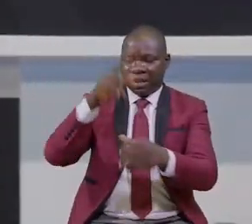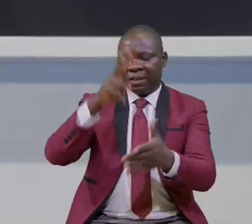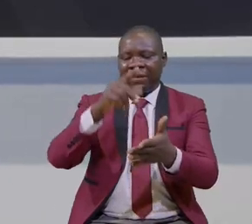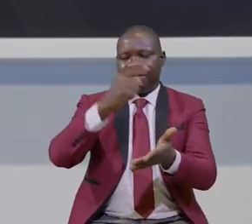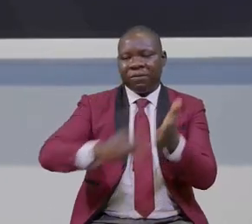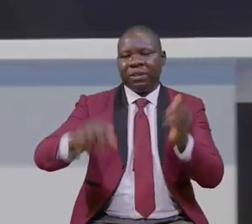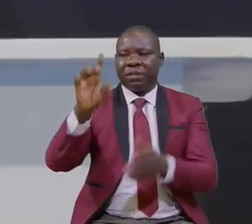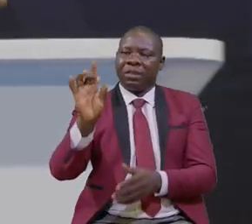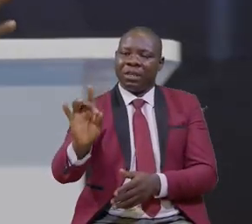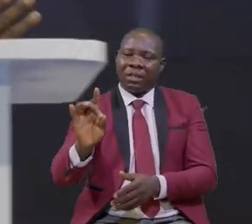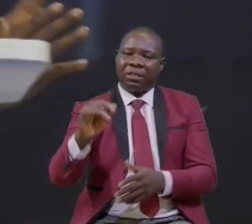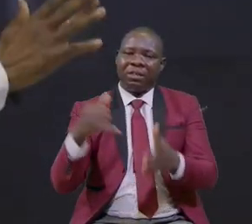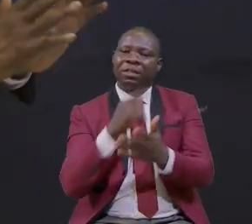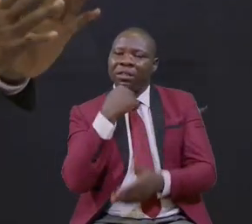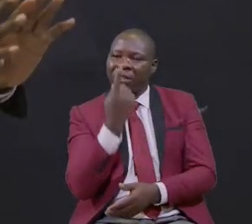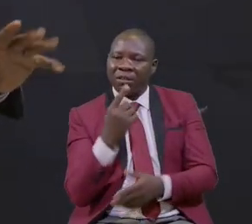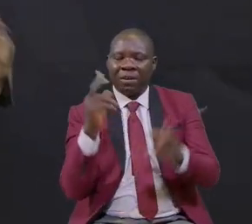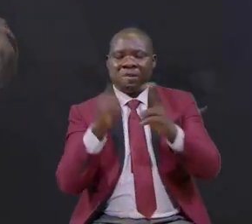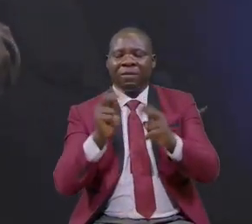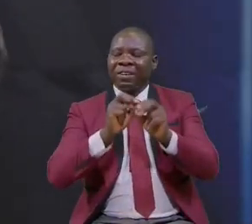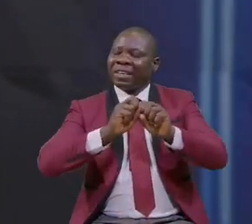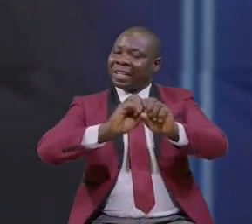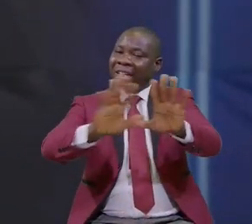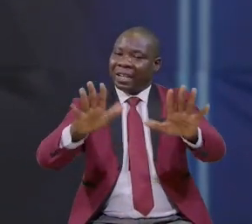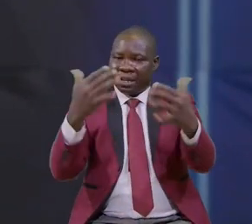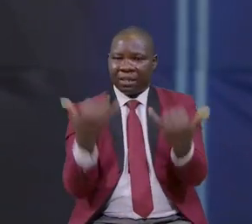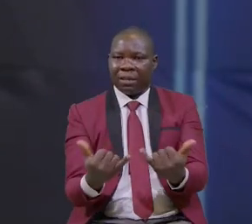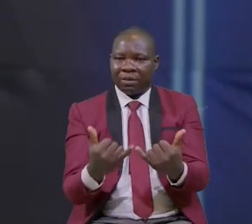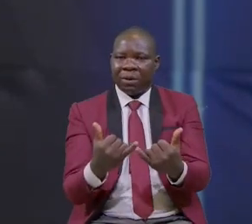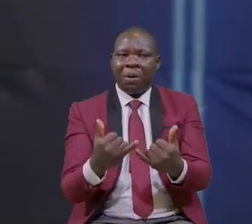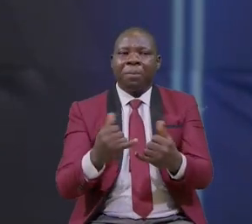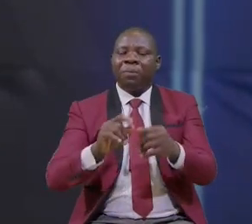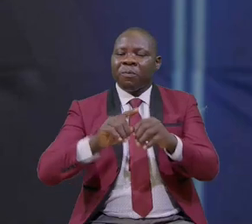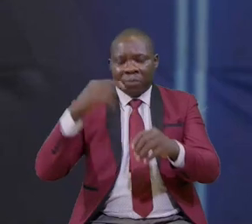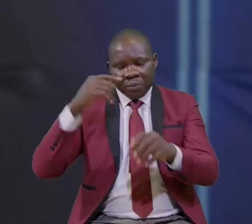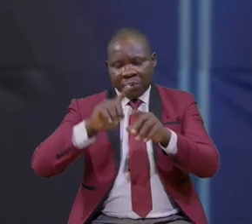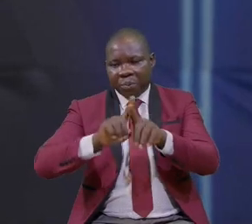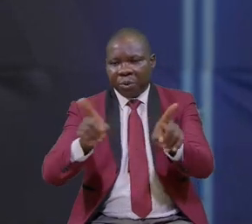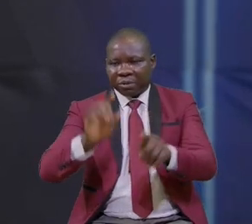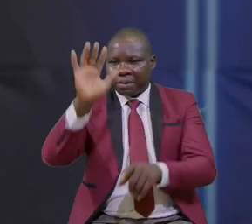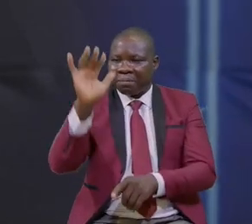maintenant. Verset 8. Il dit, car clairement maintenant, car ce n'est pas la grâce.